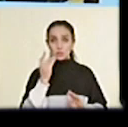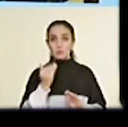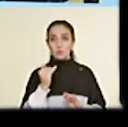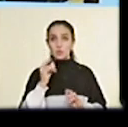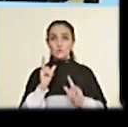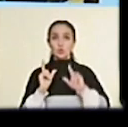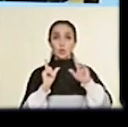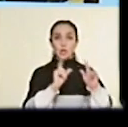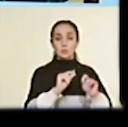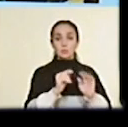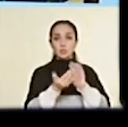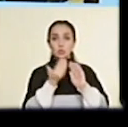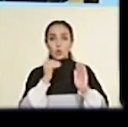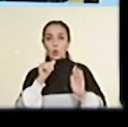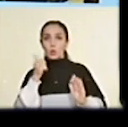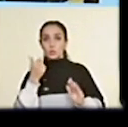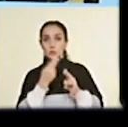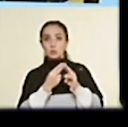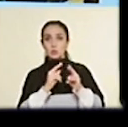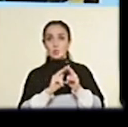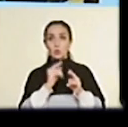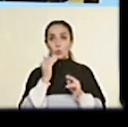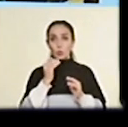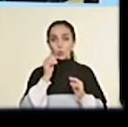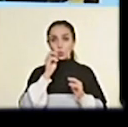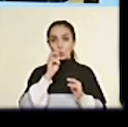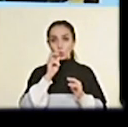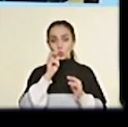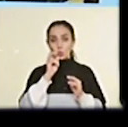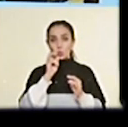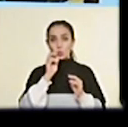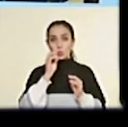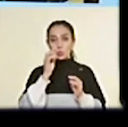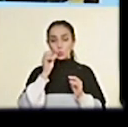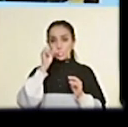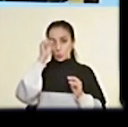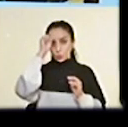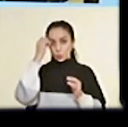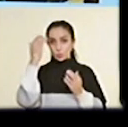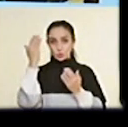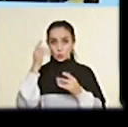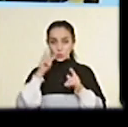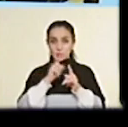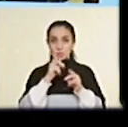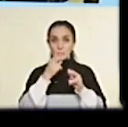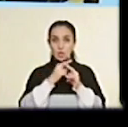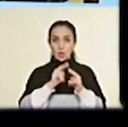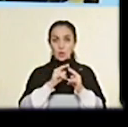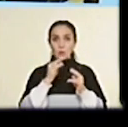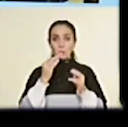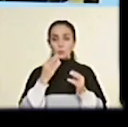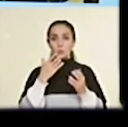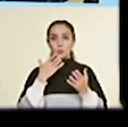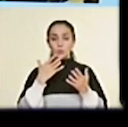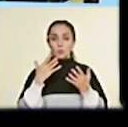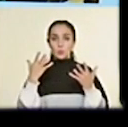jo'nab ketishdan oldin ular xudolarga ham qurbonlik keltirish odatlarini demak, namoyon